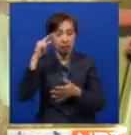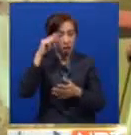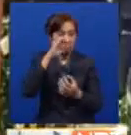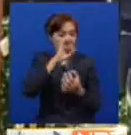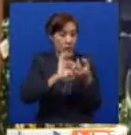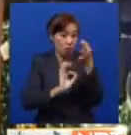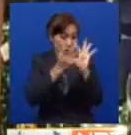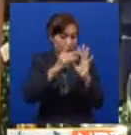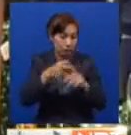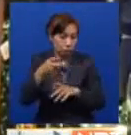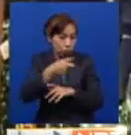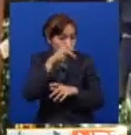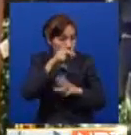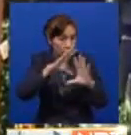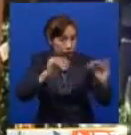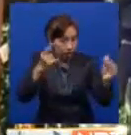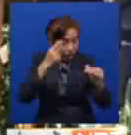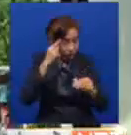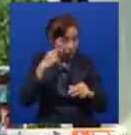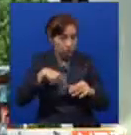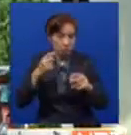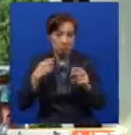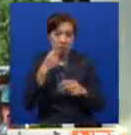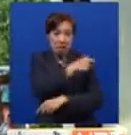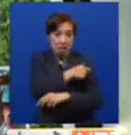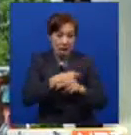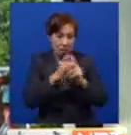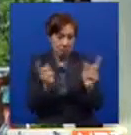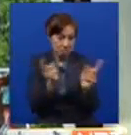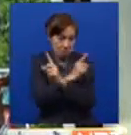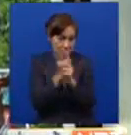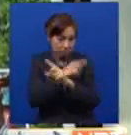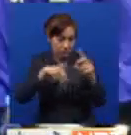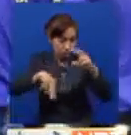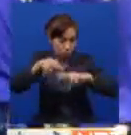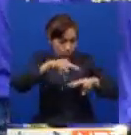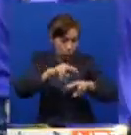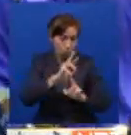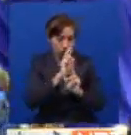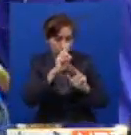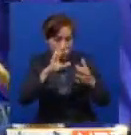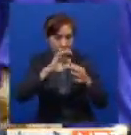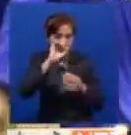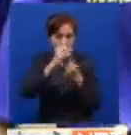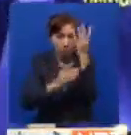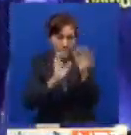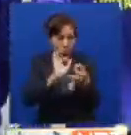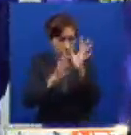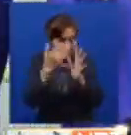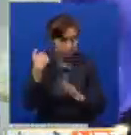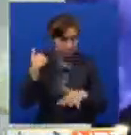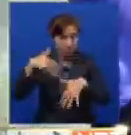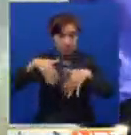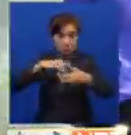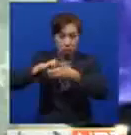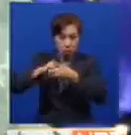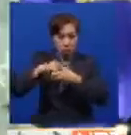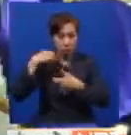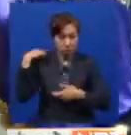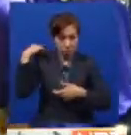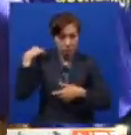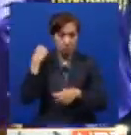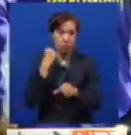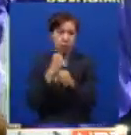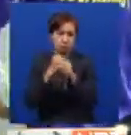ามแจ้งเหตุและระงับไฟป่าตลอด24ชั่วโมงชาวบ้านร่วมกันทำงานนะคะโดยมาเป็นอาสาสมัครควบคุมไฟป่ามากว่า10